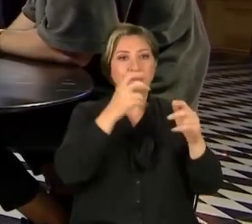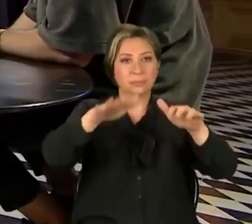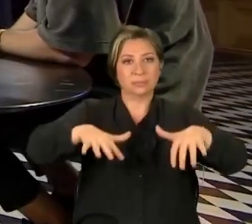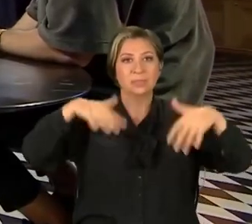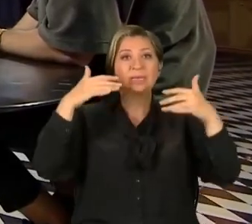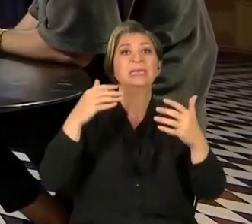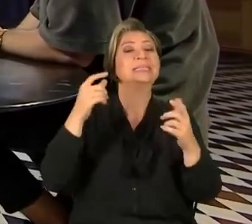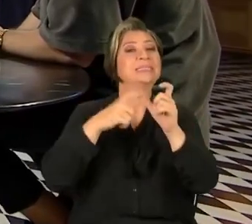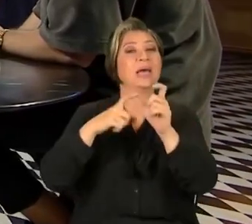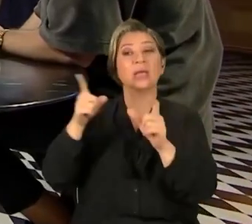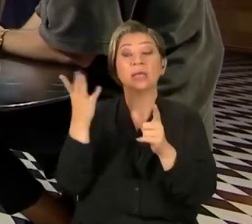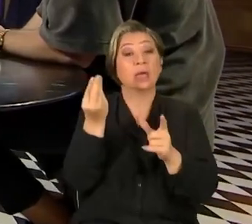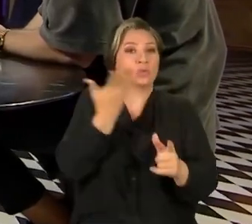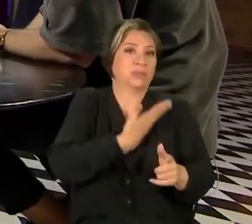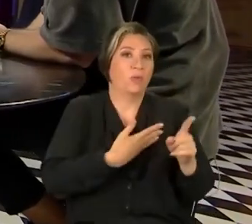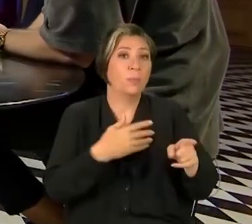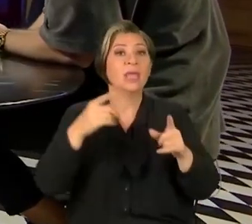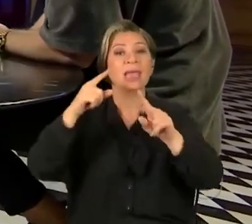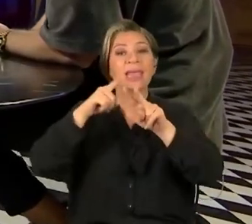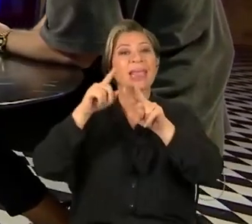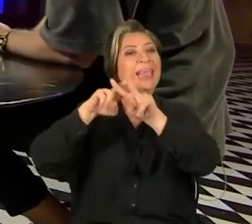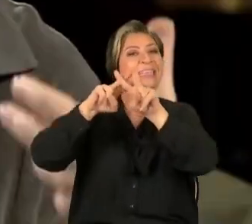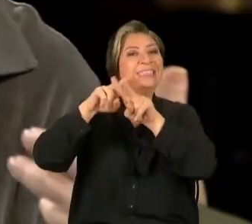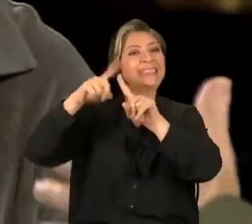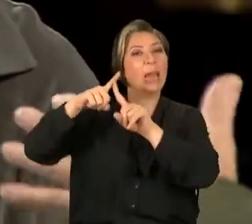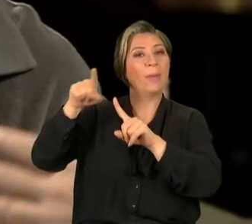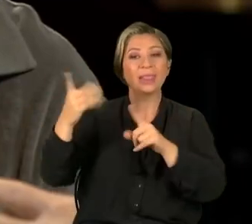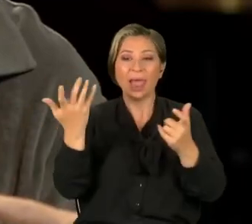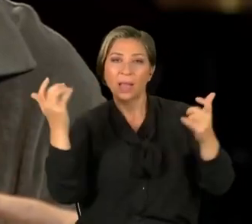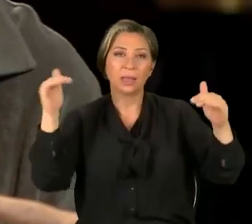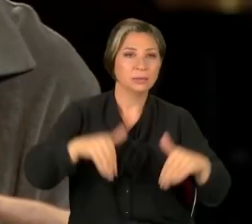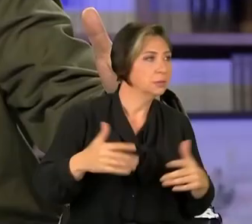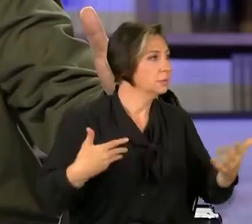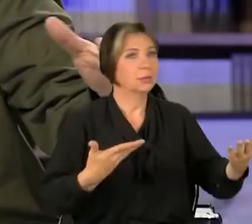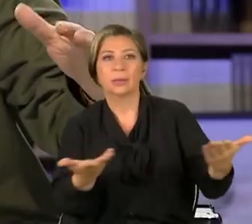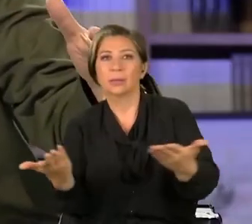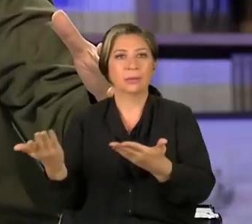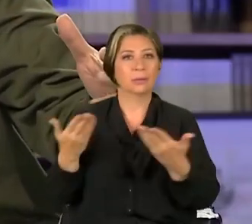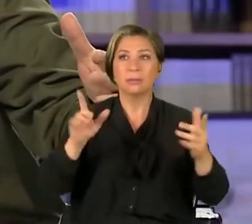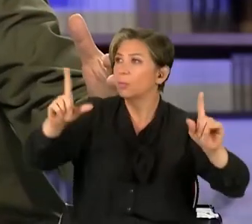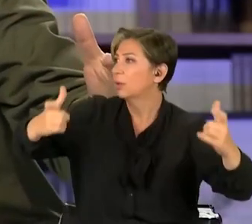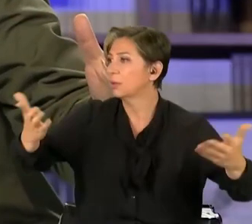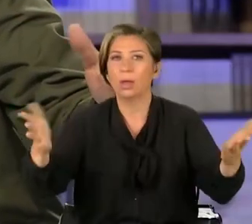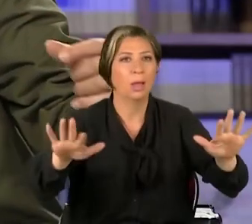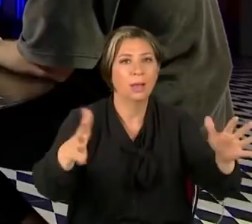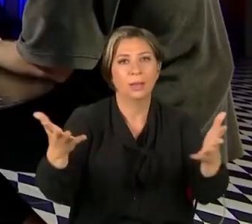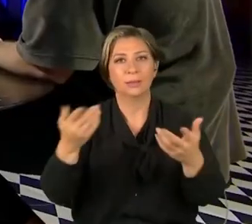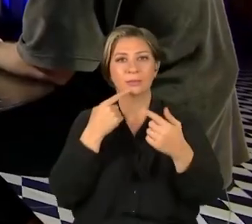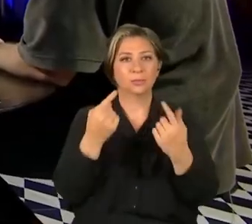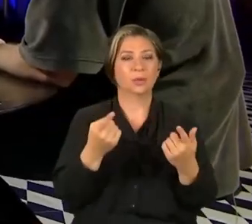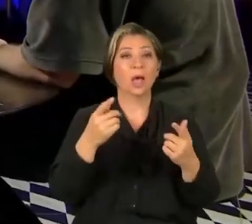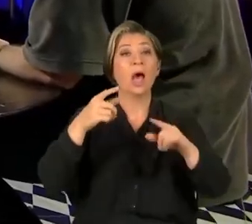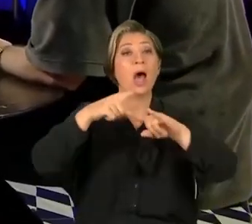mesela Serdar Ortaç'tan daha çok seviyorum çünkü Yıldız Tilbe zaten nereye geldik abi diye sahneye çıkıyor anlatabildim bir dakika neredeyse hop falan